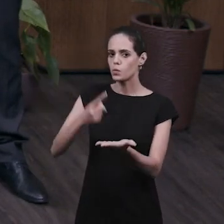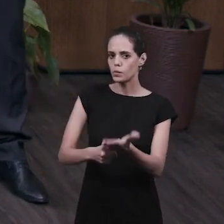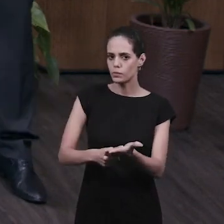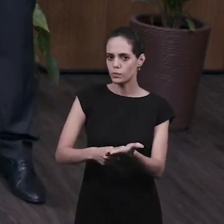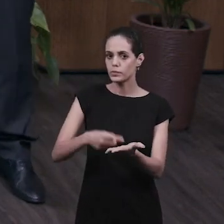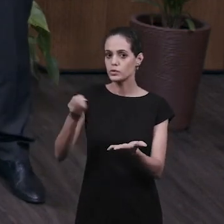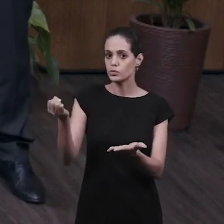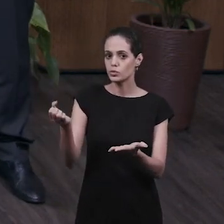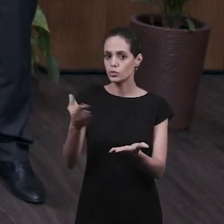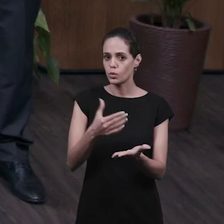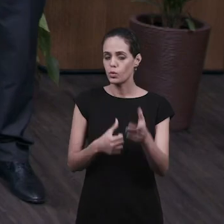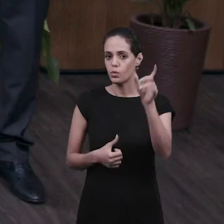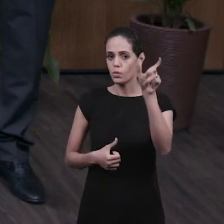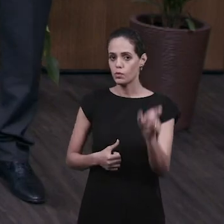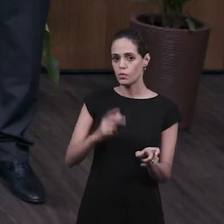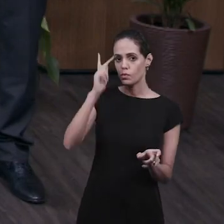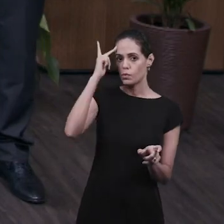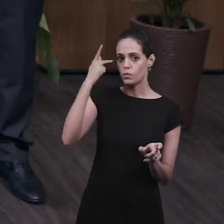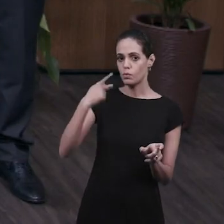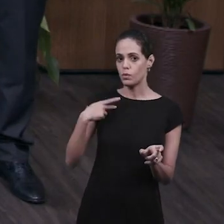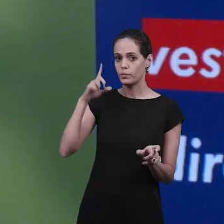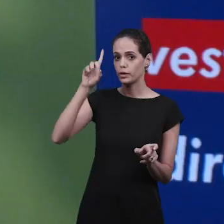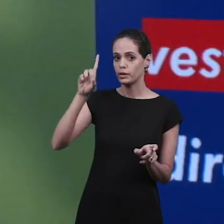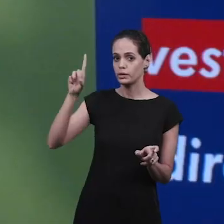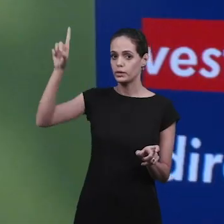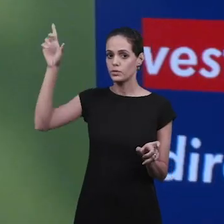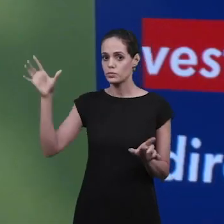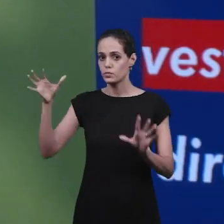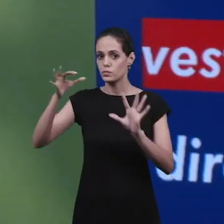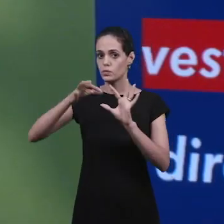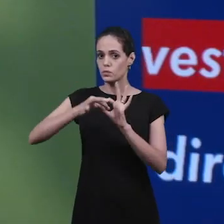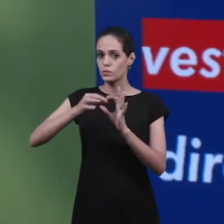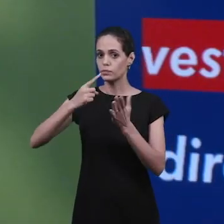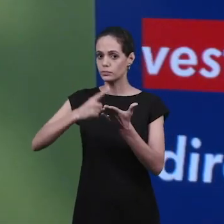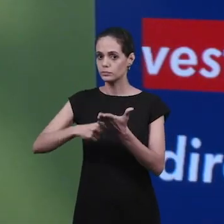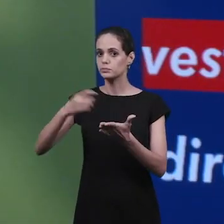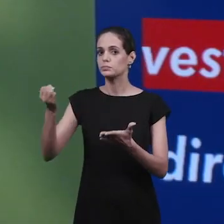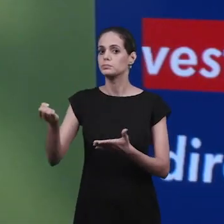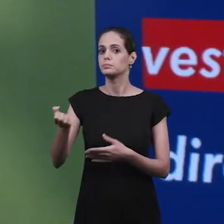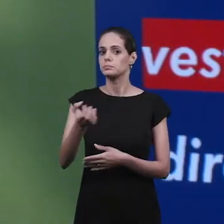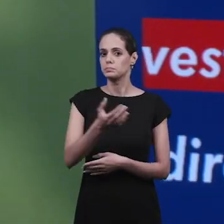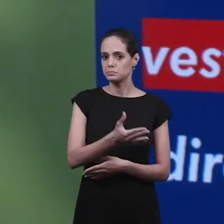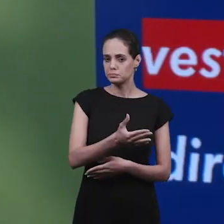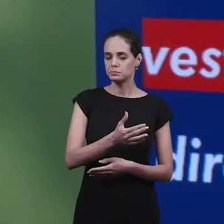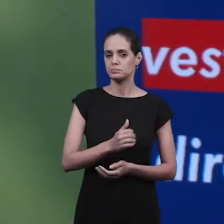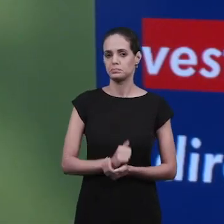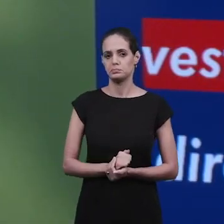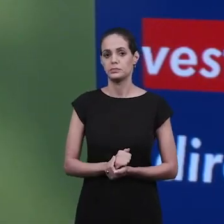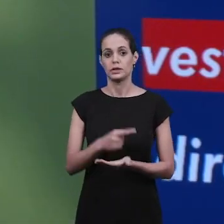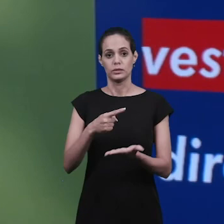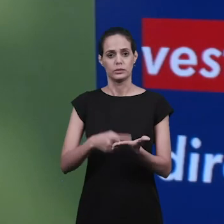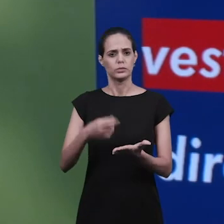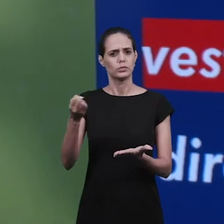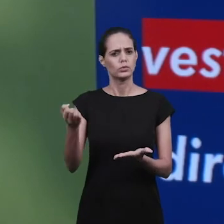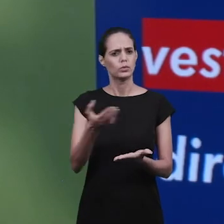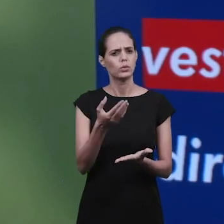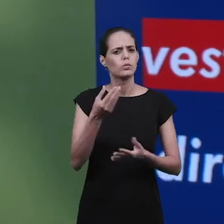elles sont un parallèle prophétique d'une nouvelle alliance où l'homme est Dieu. Et cette nouvelle